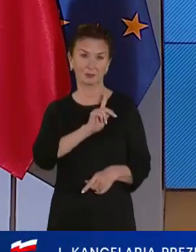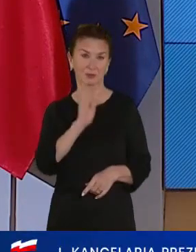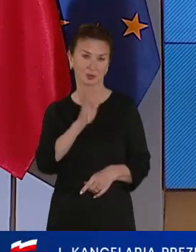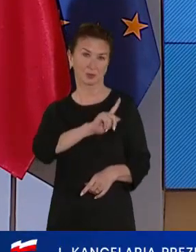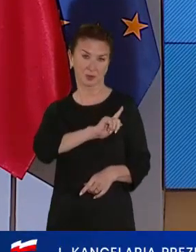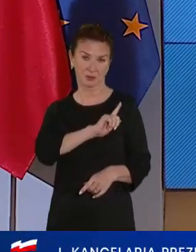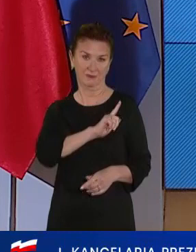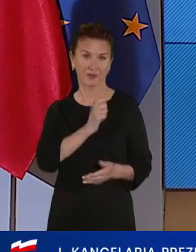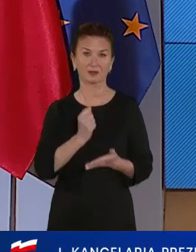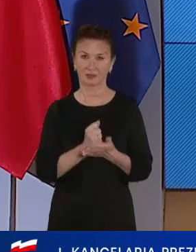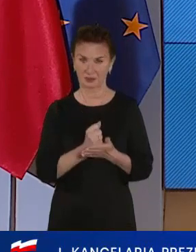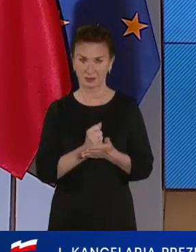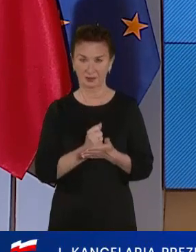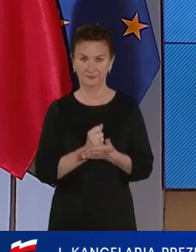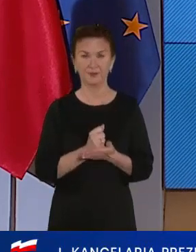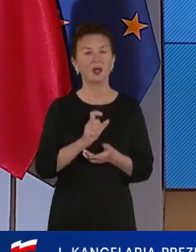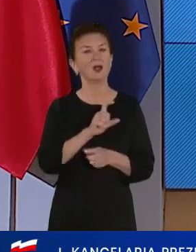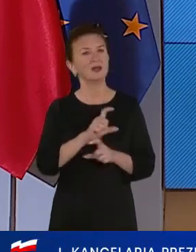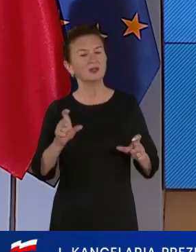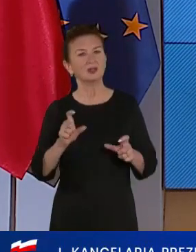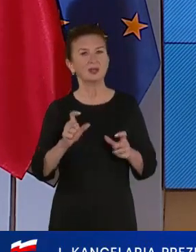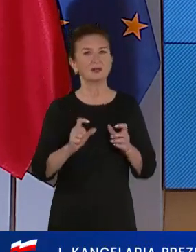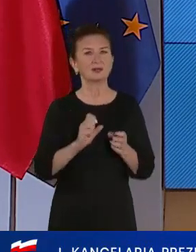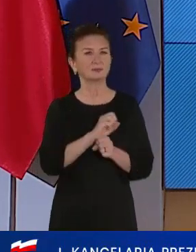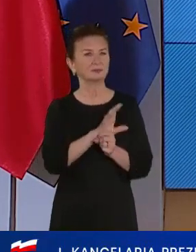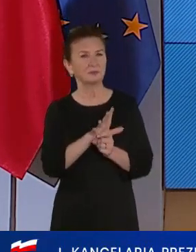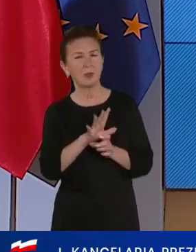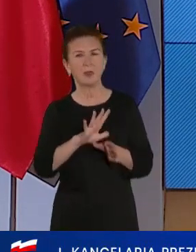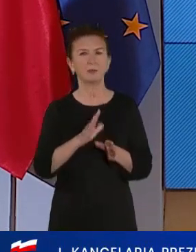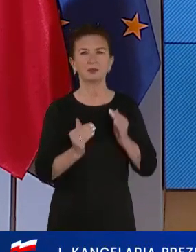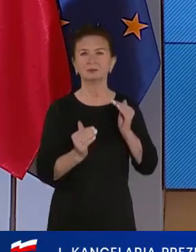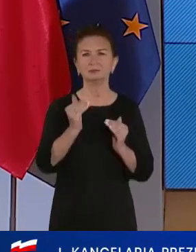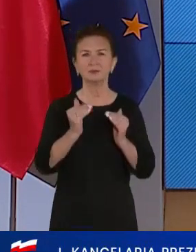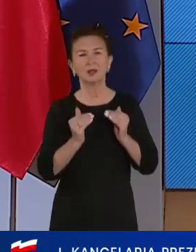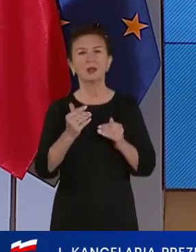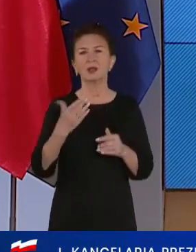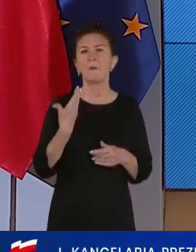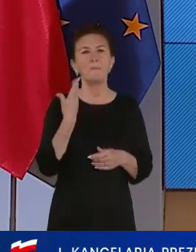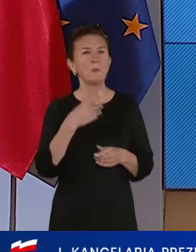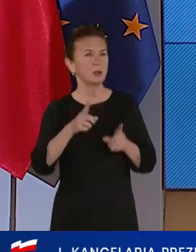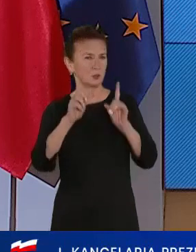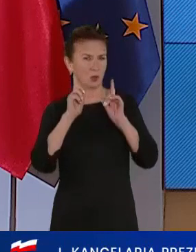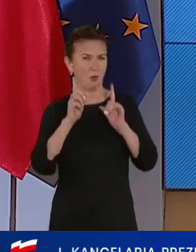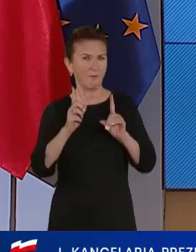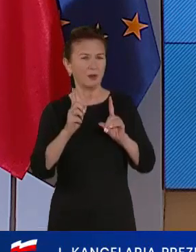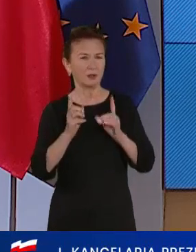Czas pandemii to czas balansowania na granicy życia i śmierci, ale właśnie też miejsc pracy,